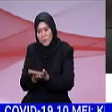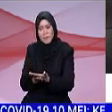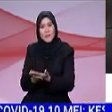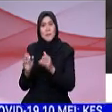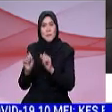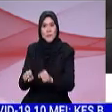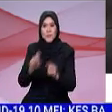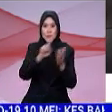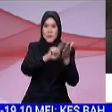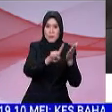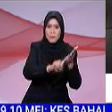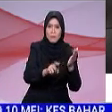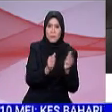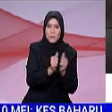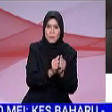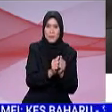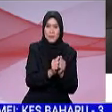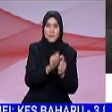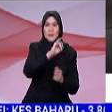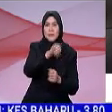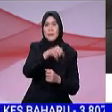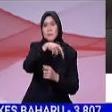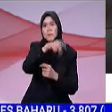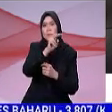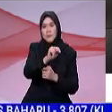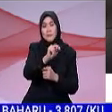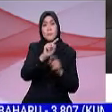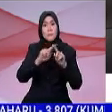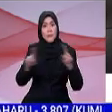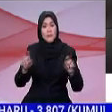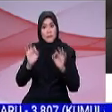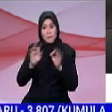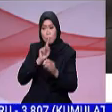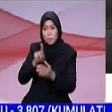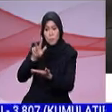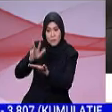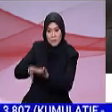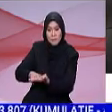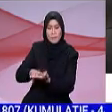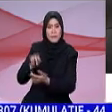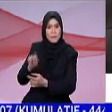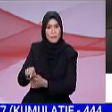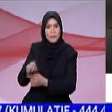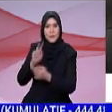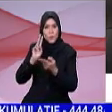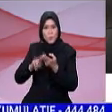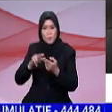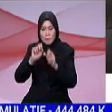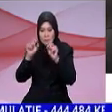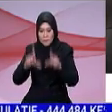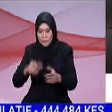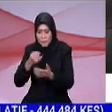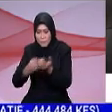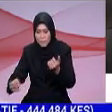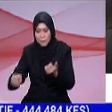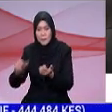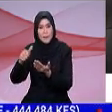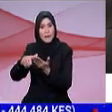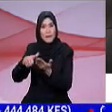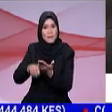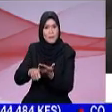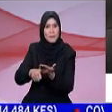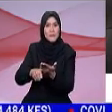boleh dirujuk kepada Jabatan Pendaftaran. Tapi kalau sah sudah, dengan dia punya surat beranak, IC-nya,